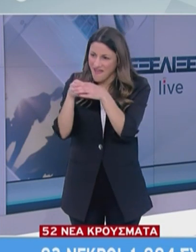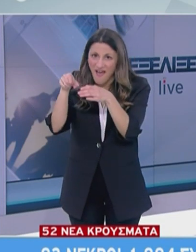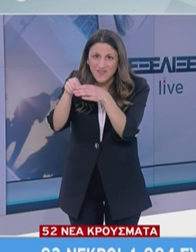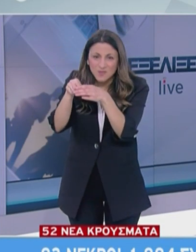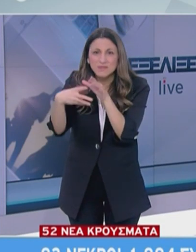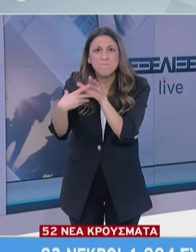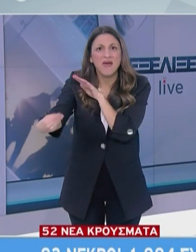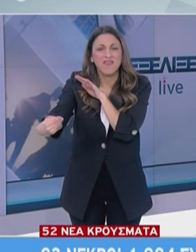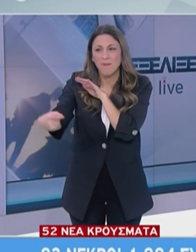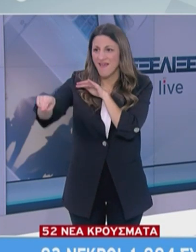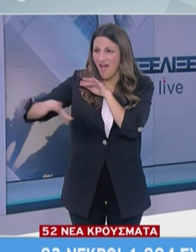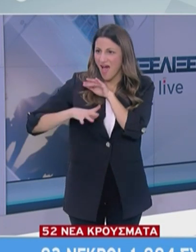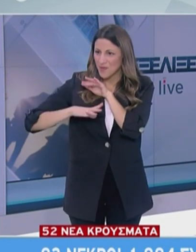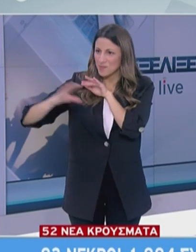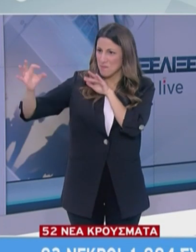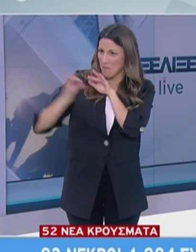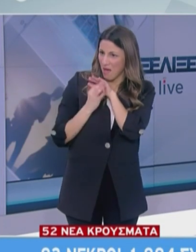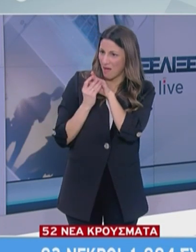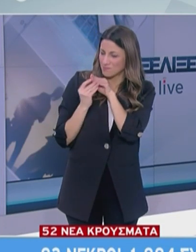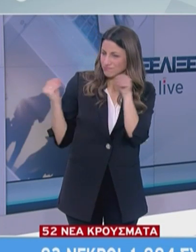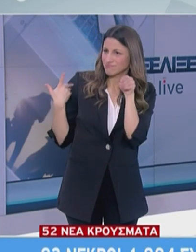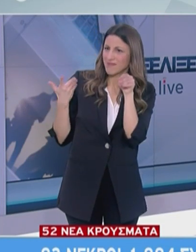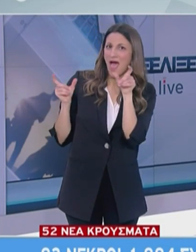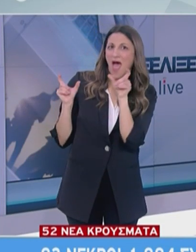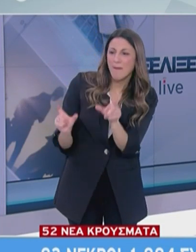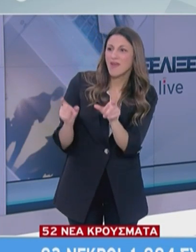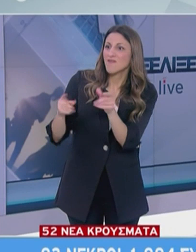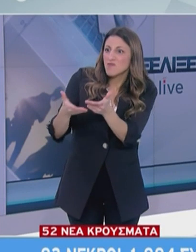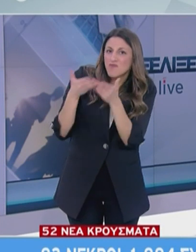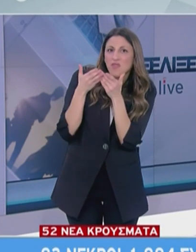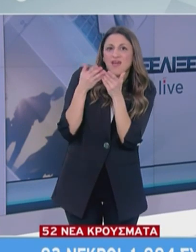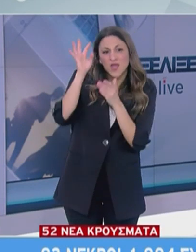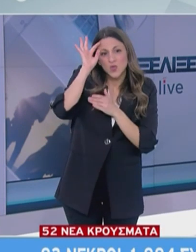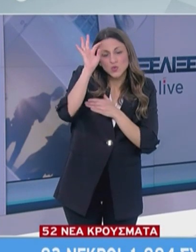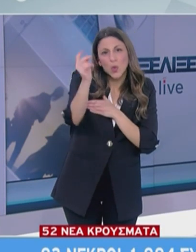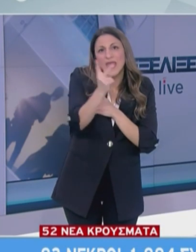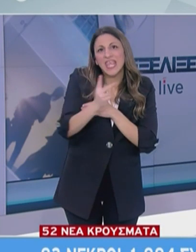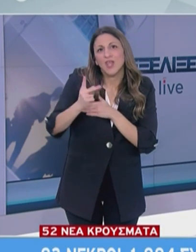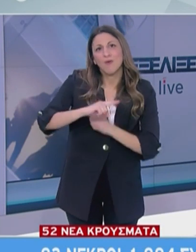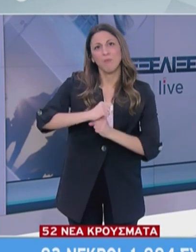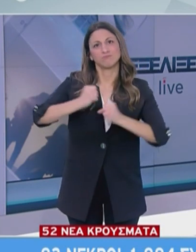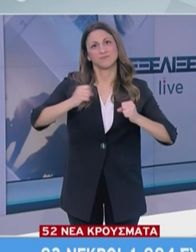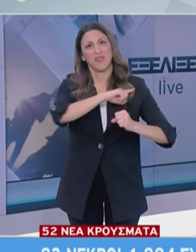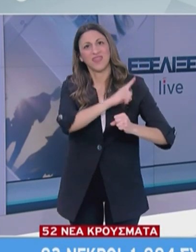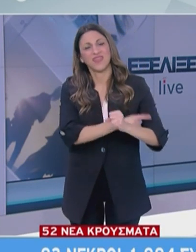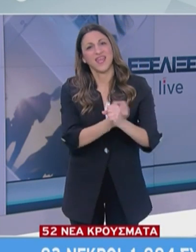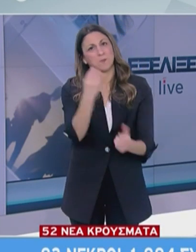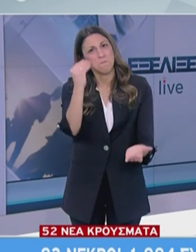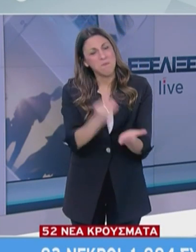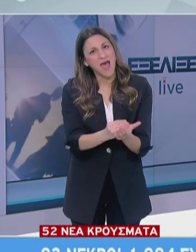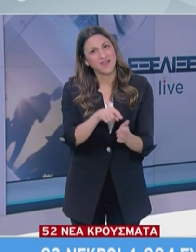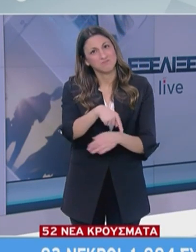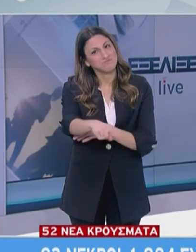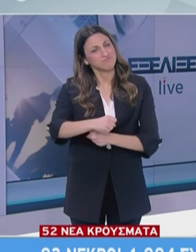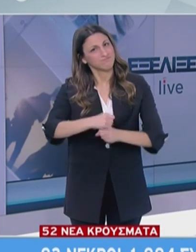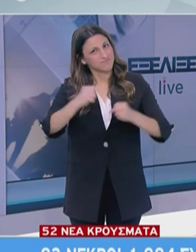ιό, είναι κοντά μας, μας βοηθούν όλους μας σαν κοινωνία να ξεπεράσουμε το πρόβλημα. Αυτή είναι η δικιά μου τουλάχιστον τοποθέτηση. Ακούγεται όλο και περισσότερο